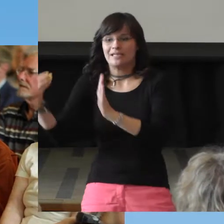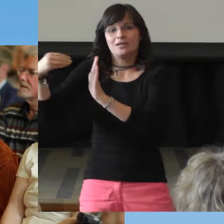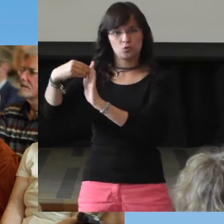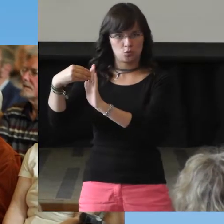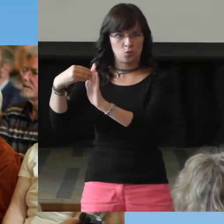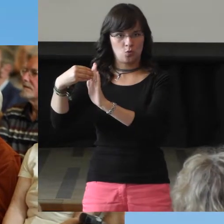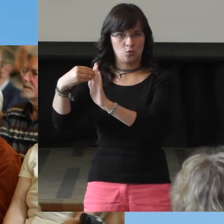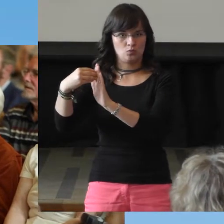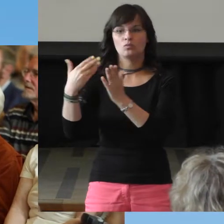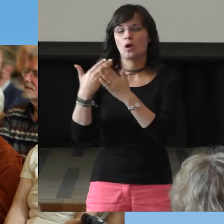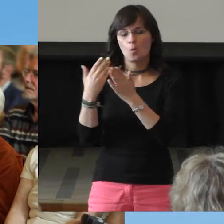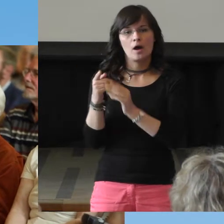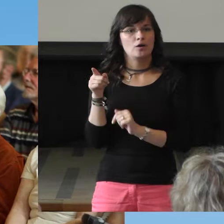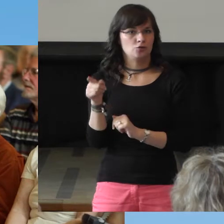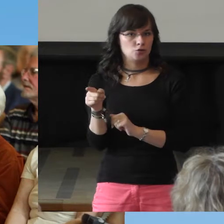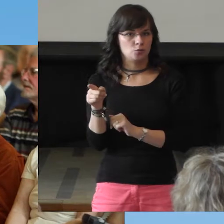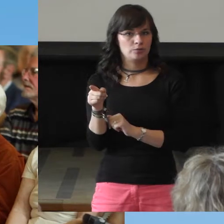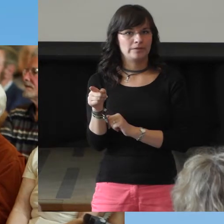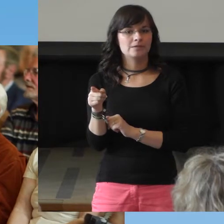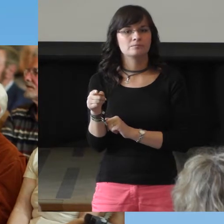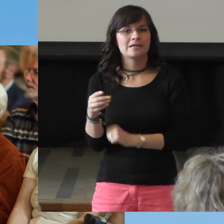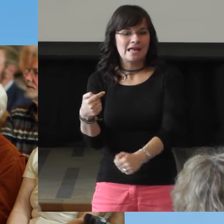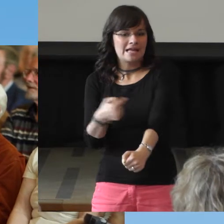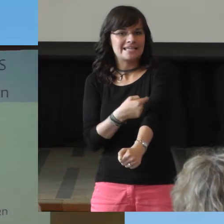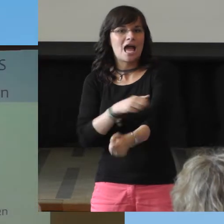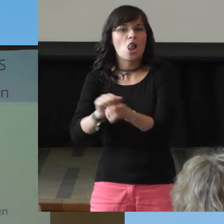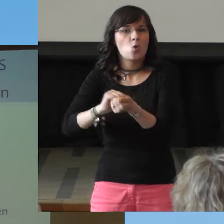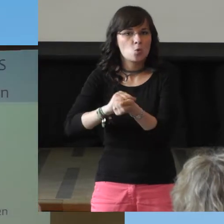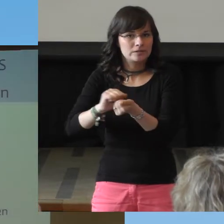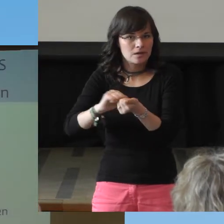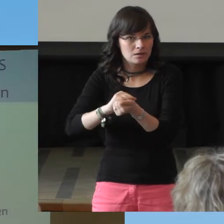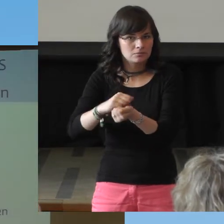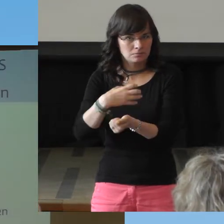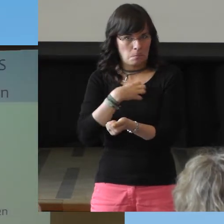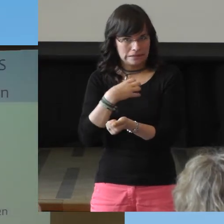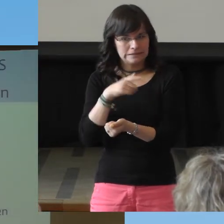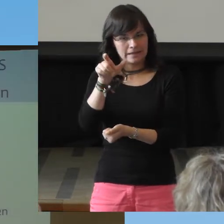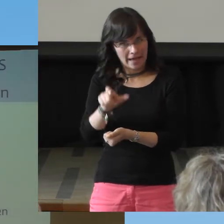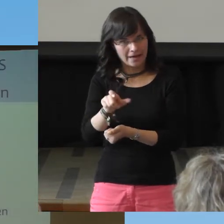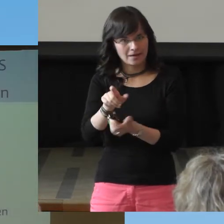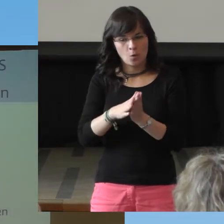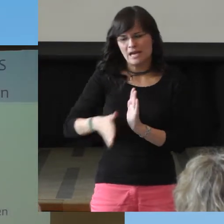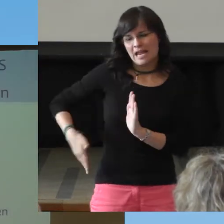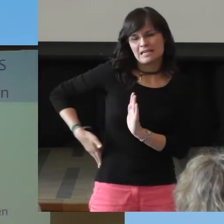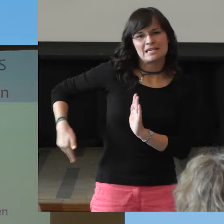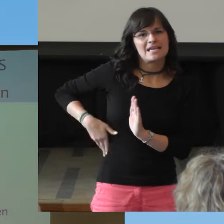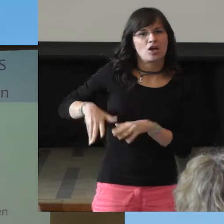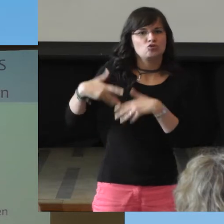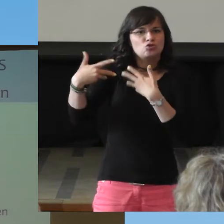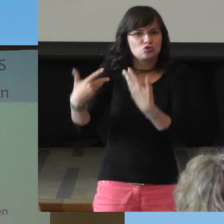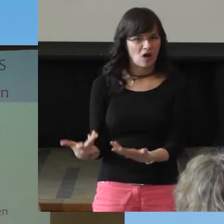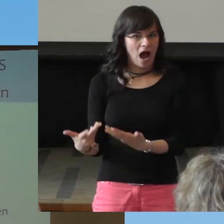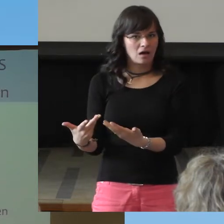sind ganz wichtige zu nennen. Dazu gehören vor allem Dialyse-Patienten oder Patienten mit einer schweren Niereninsuffizienz.